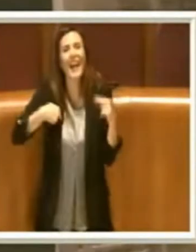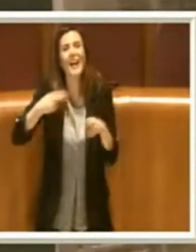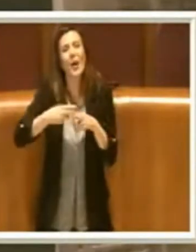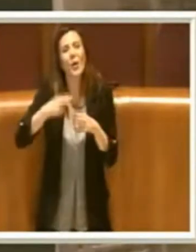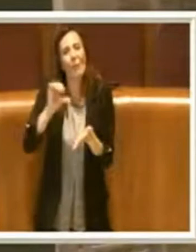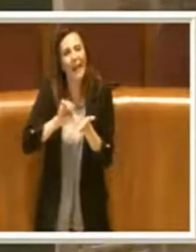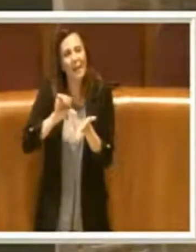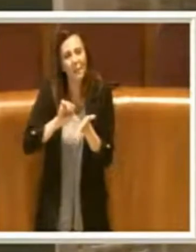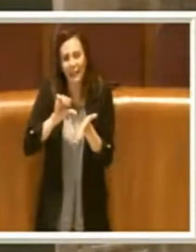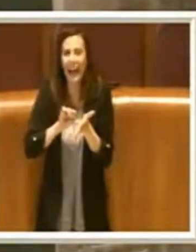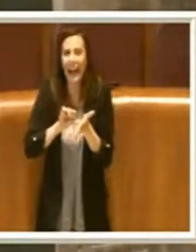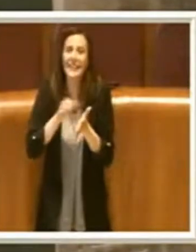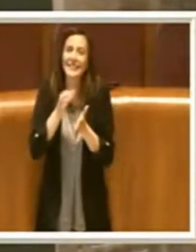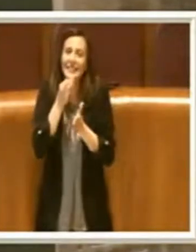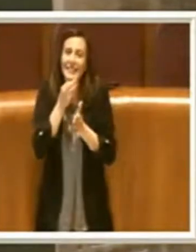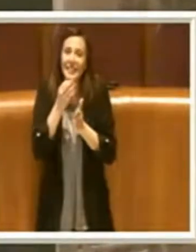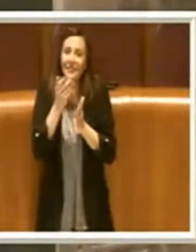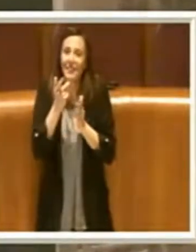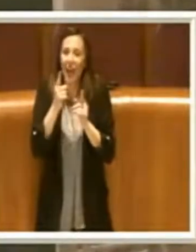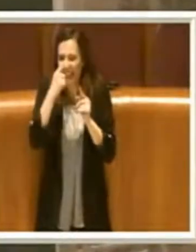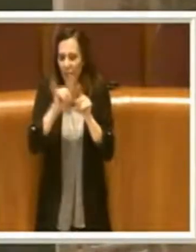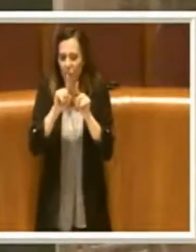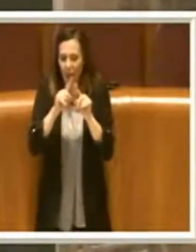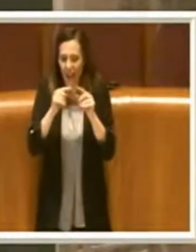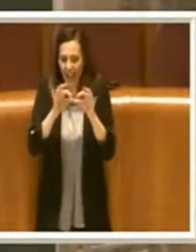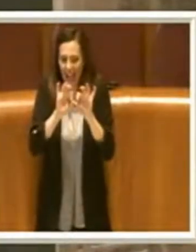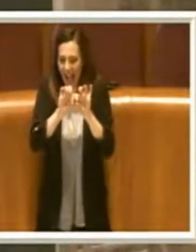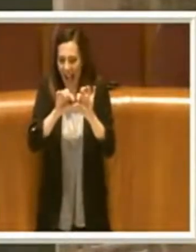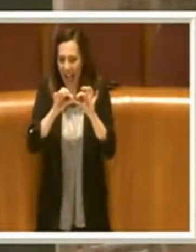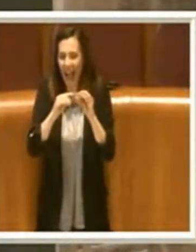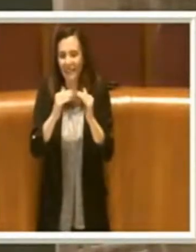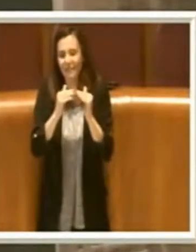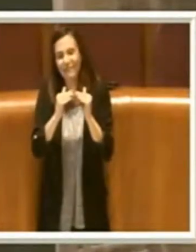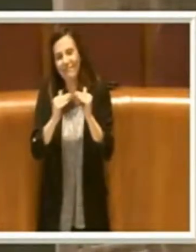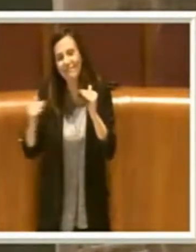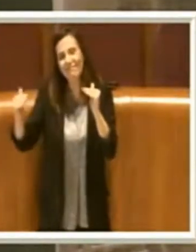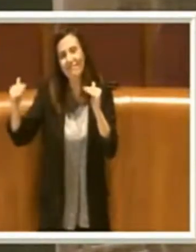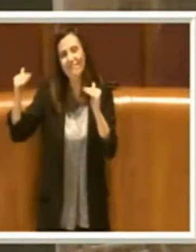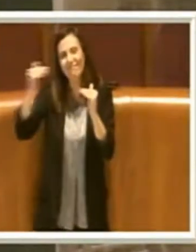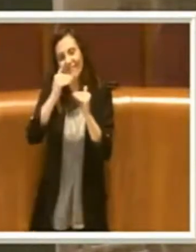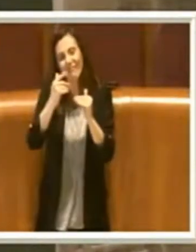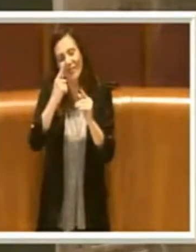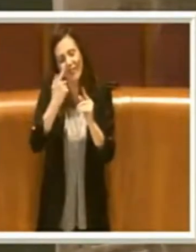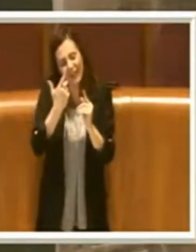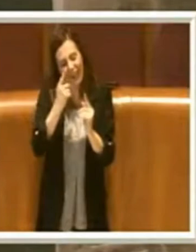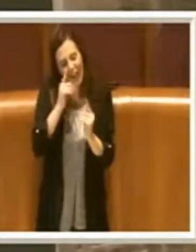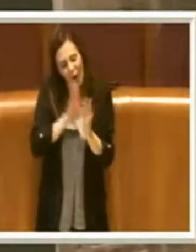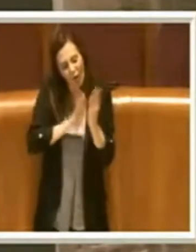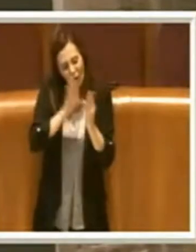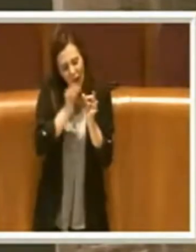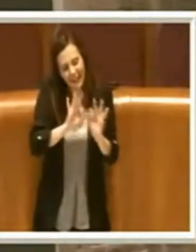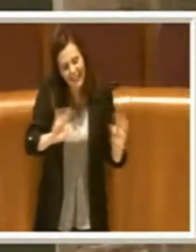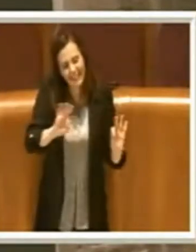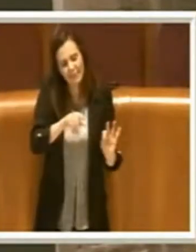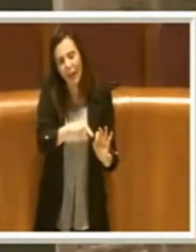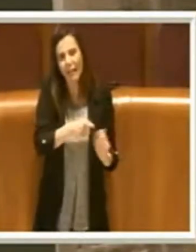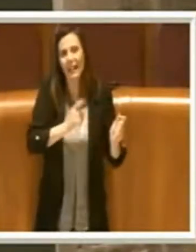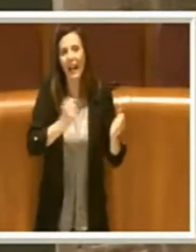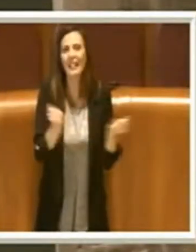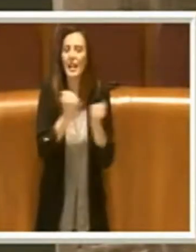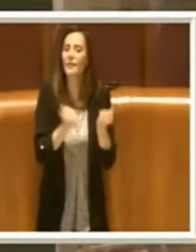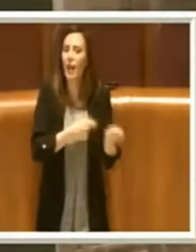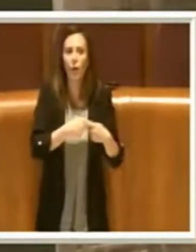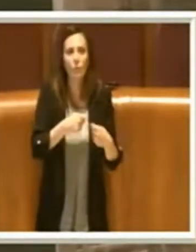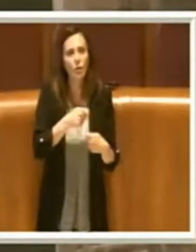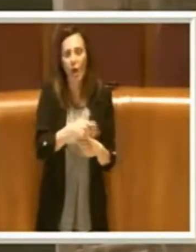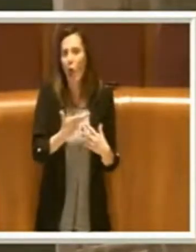alzare ancora di più l'asticella nei confronti di queste attività commerciali che ovviamente non ce la fanno e